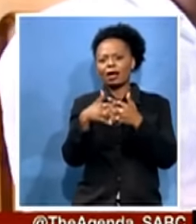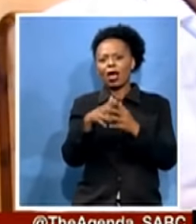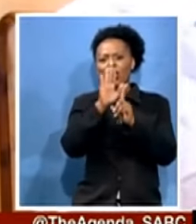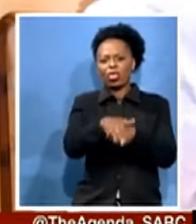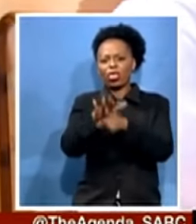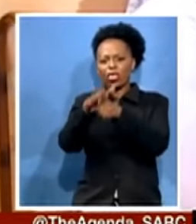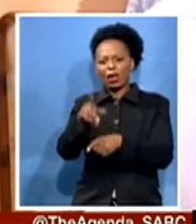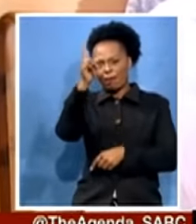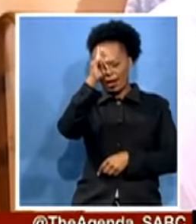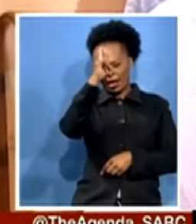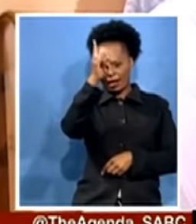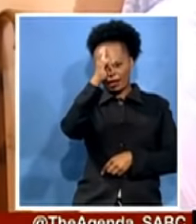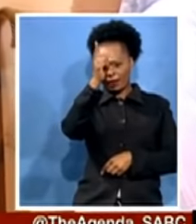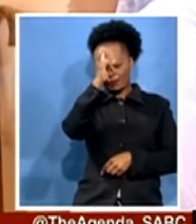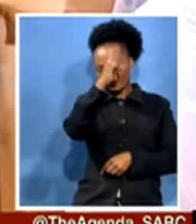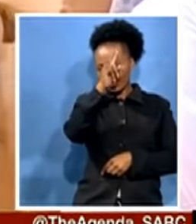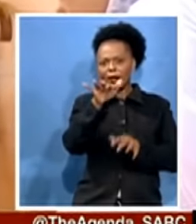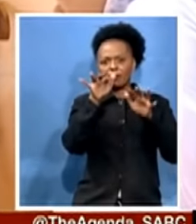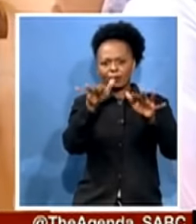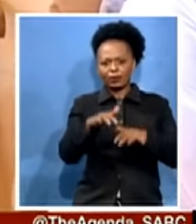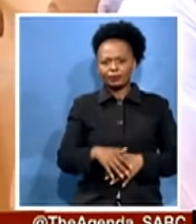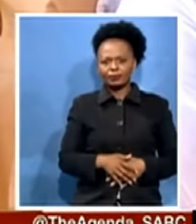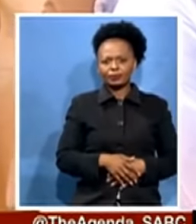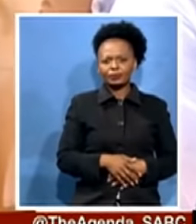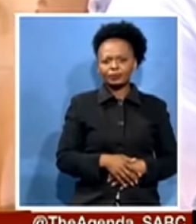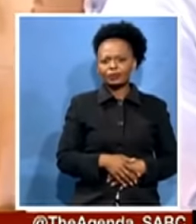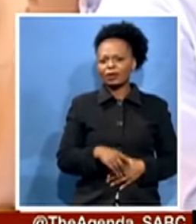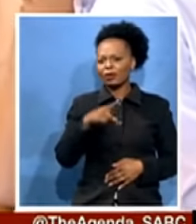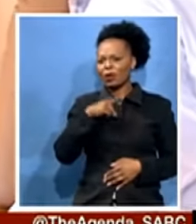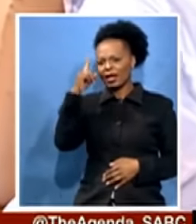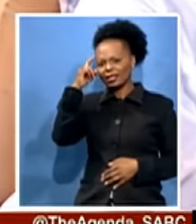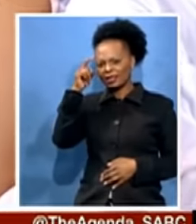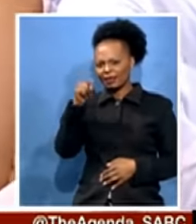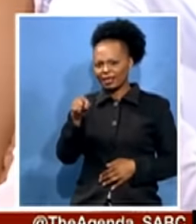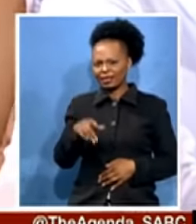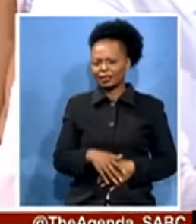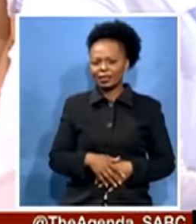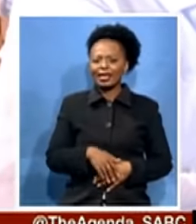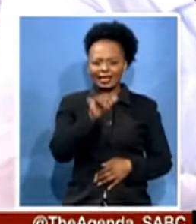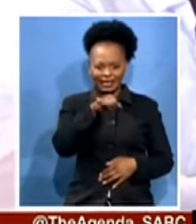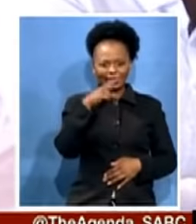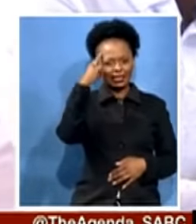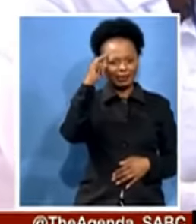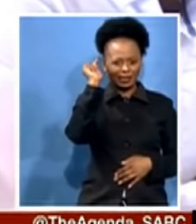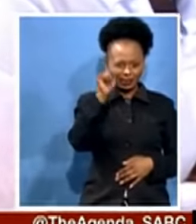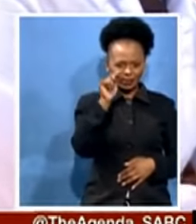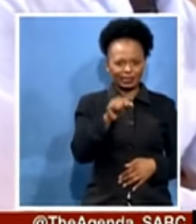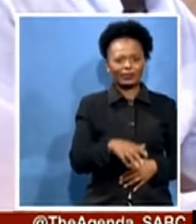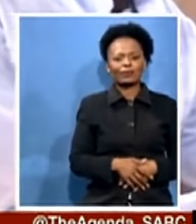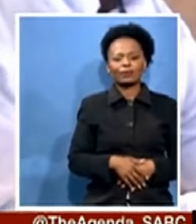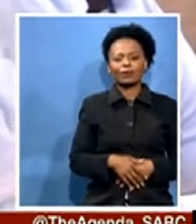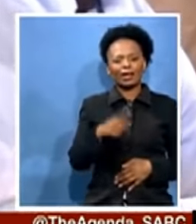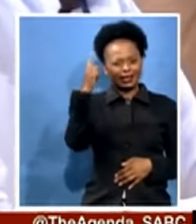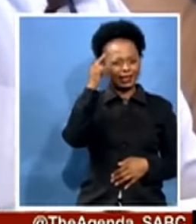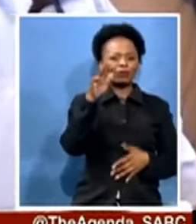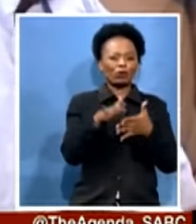eselimele bekuyini sisola lona lolu bandlululo ngoba uma sisizwa kuthiwa ubesoleka